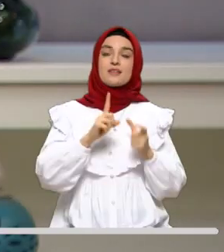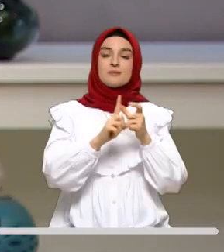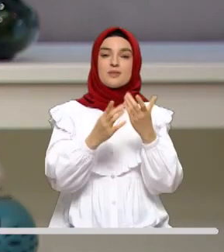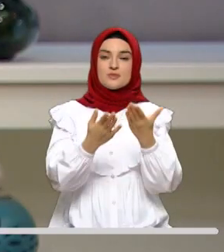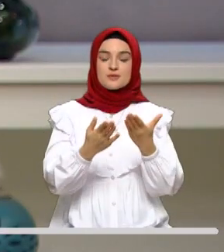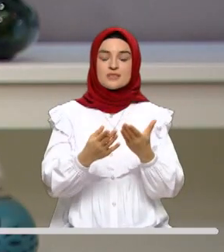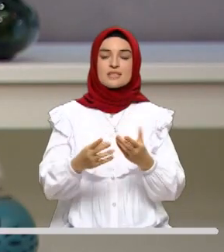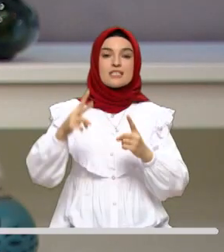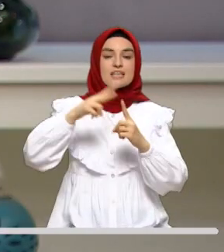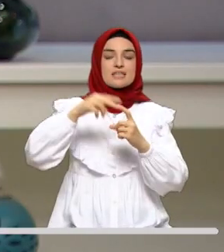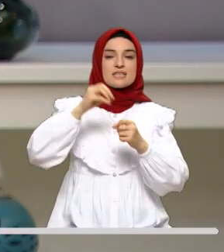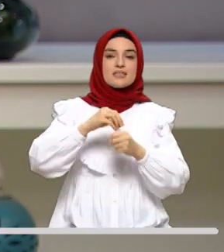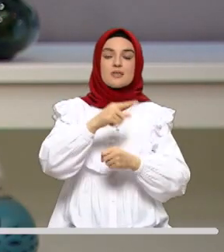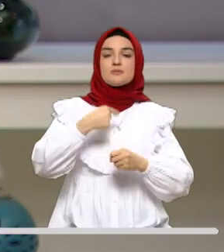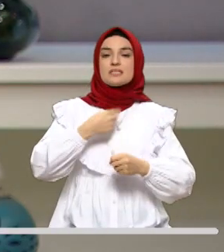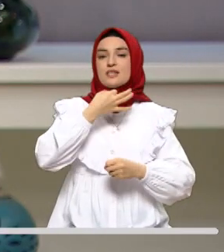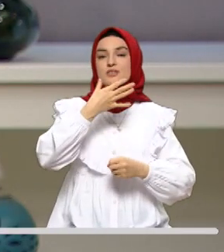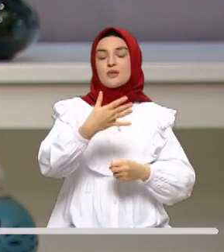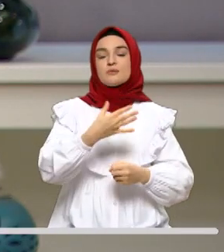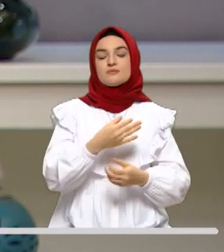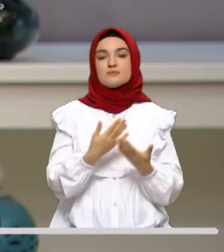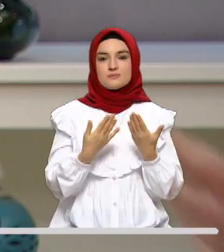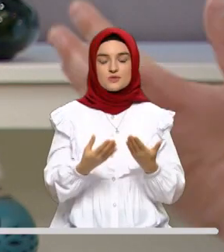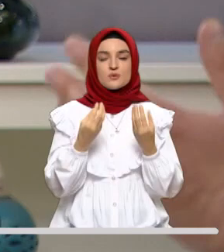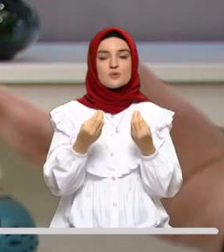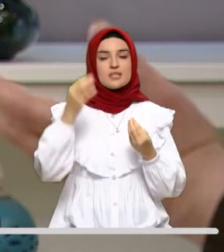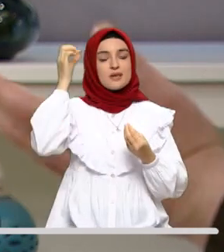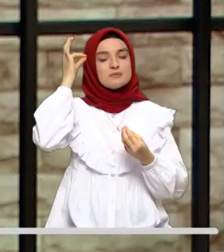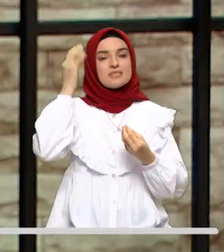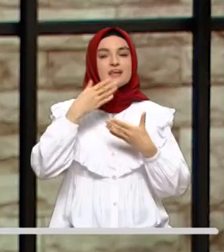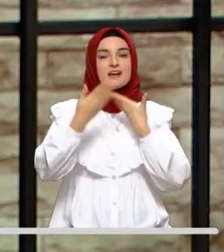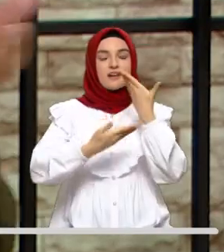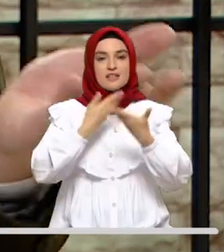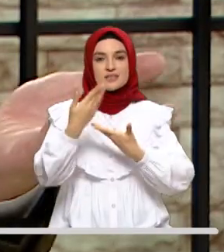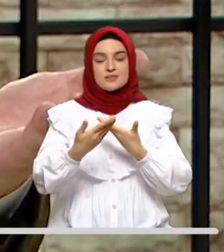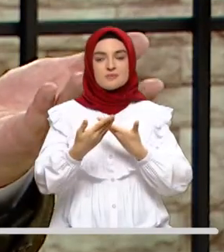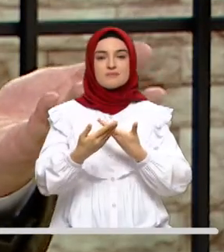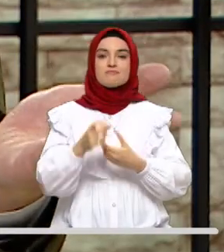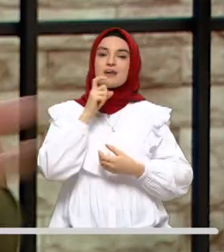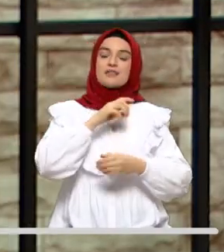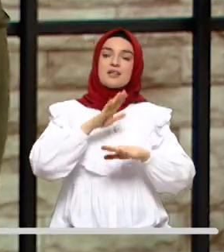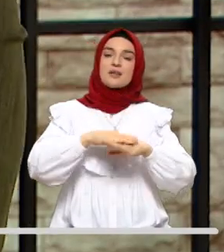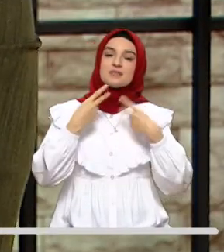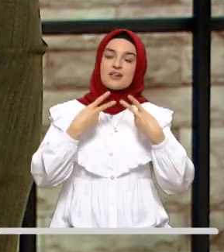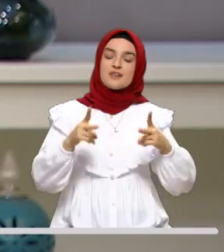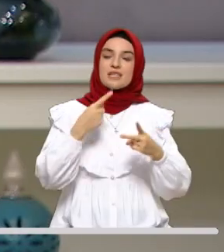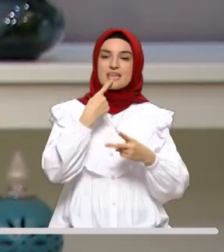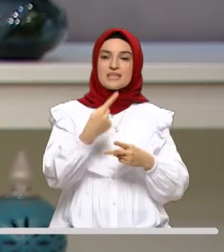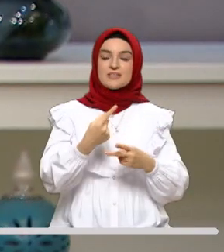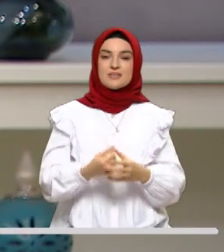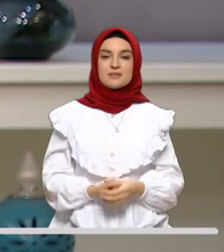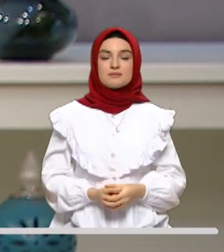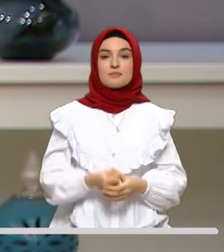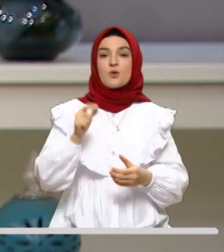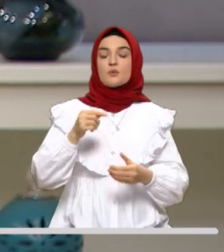için biz teşekkür ediyoruz Oğuz hocam. Çok sağ olun. Kıymetli bilgiler verdiniz. Ne güzel bugün bizimle birlikte oldunuz. Her ne kadar sürçülisan ettikse affola. Amin. Evet